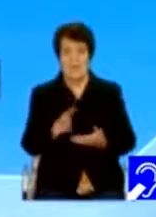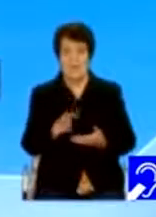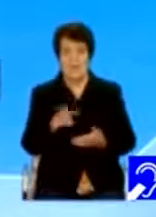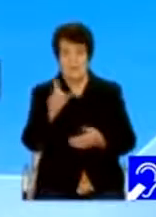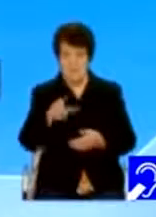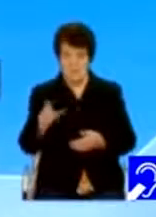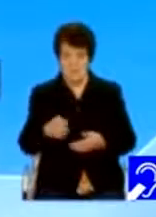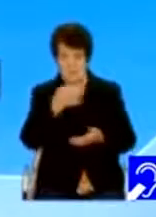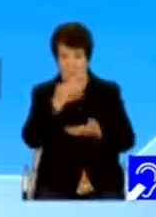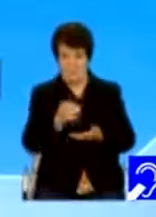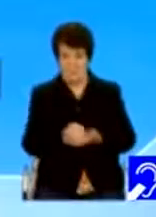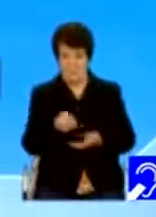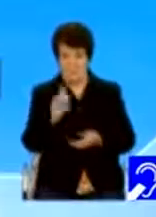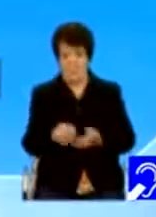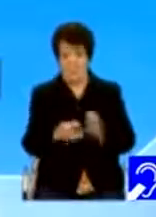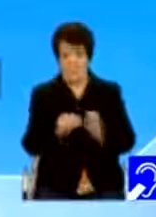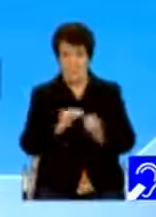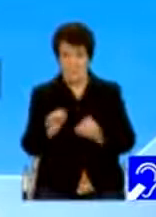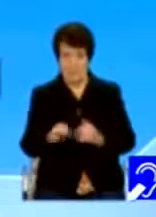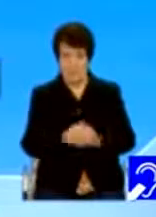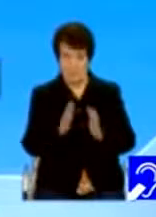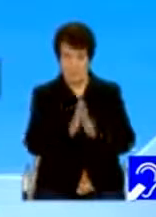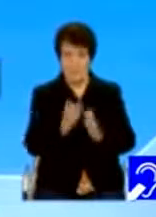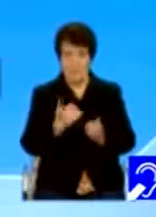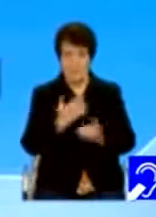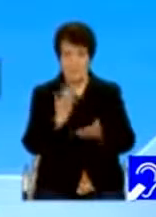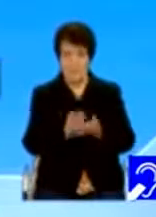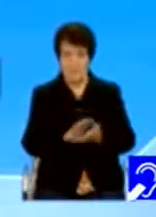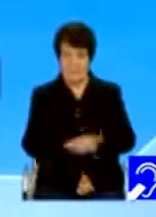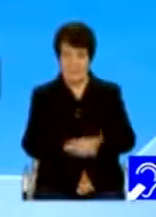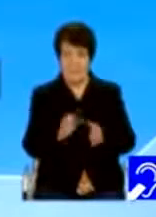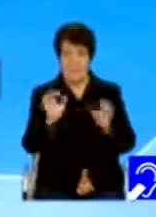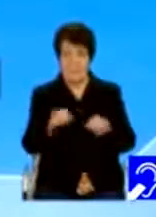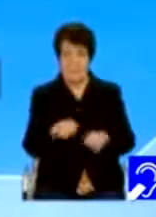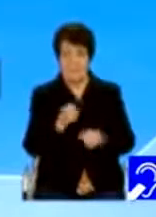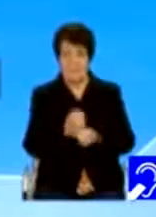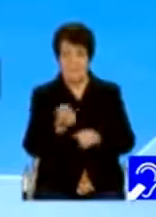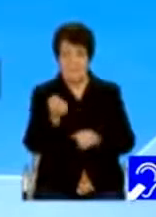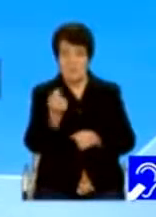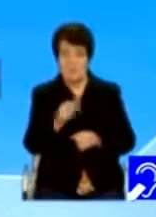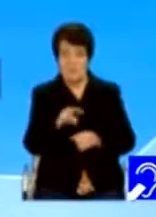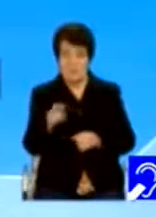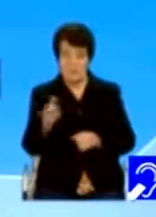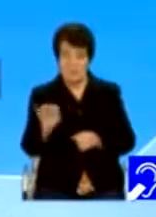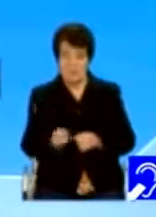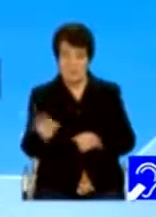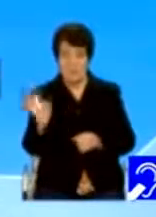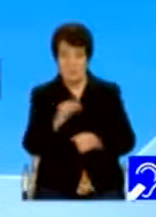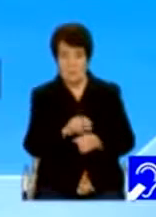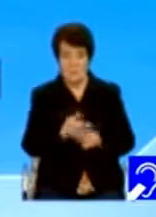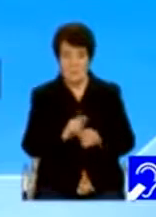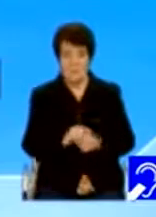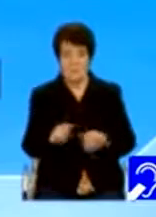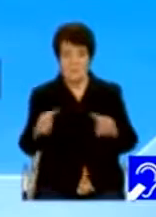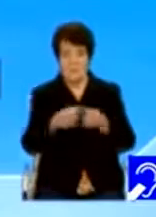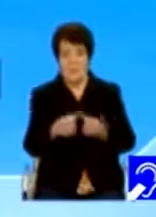un cetățean responsabil al acestui pământ. Rugămintea mea este ca să putem scăpa pe 11 iulie de toată șleaita asta de bandeți,